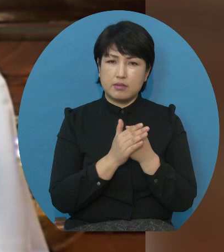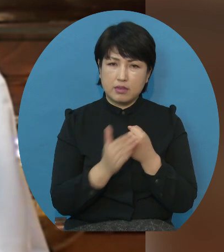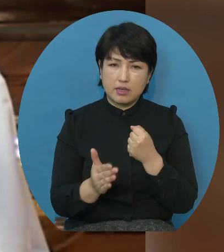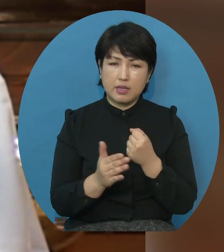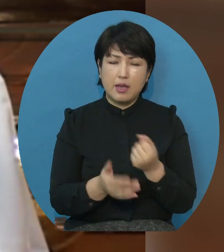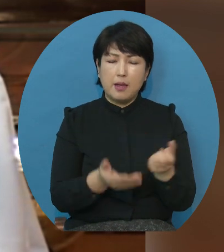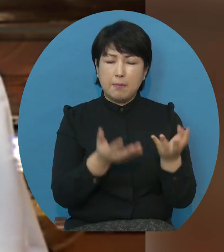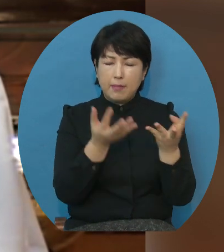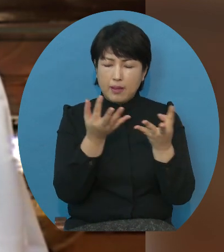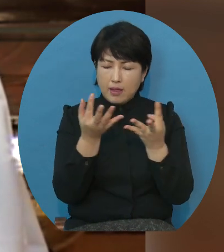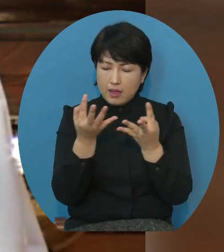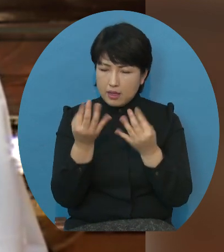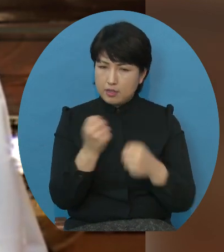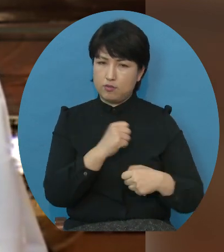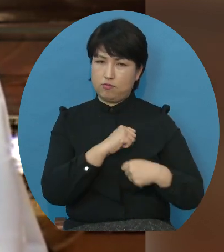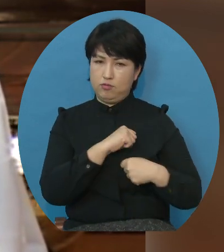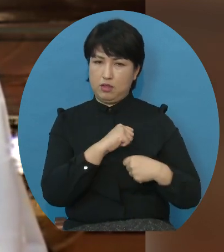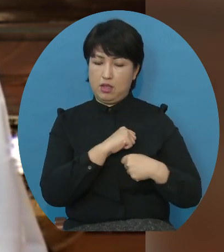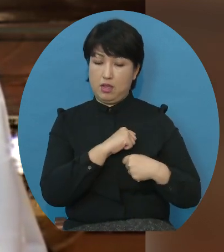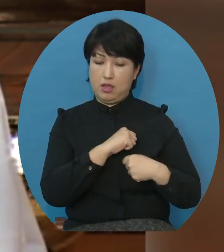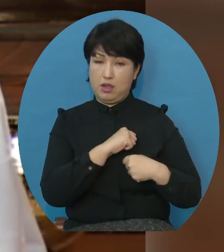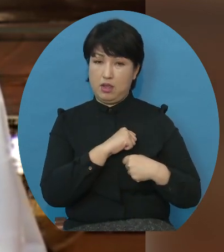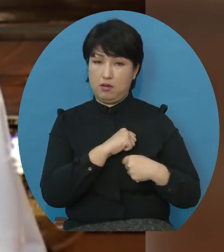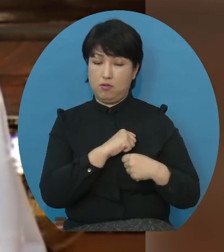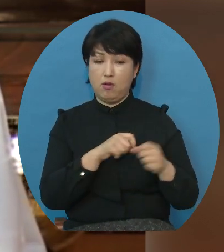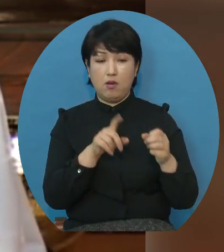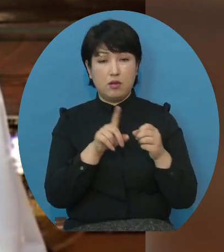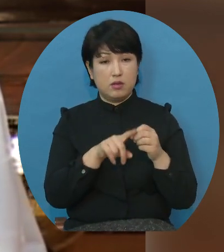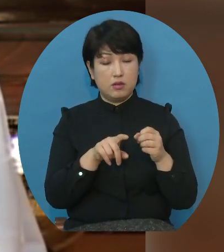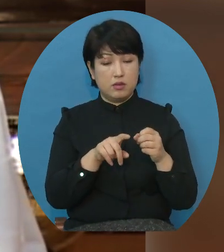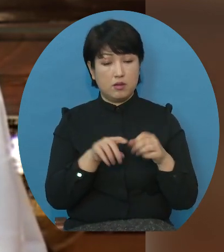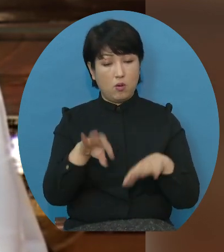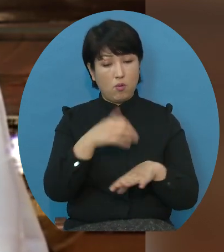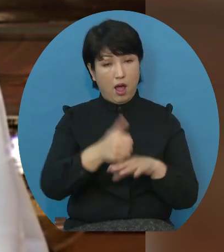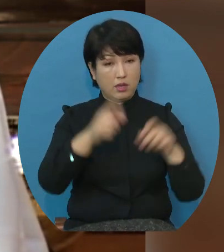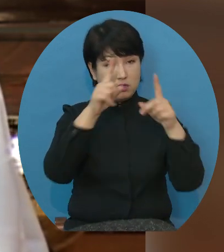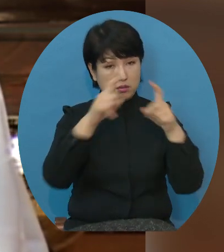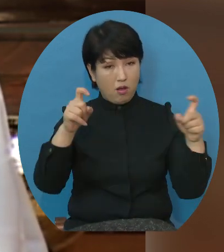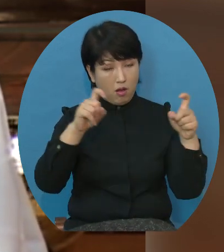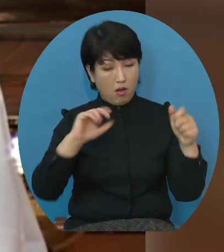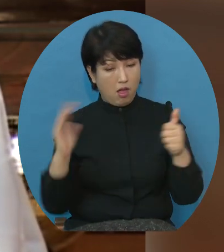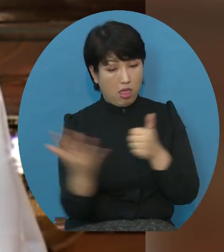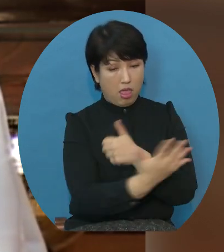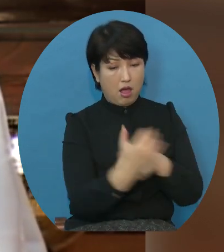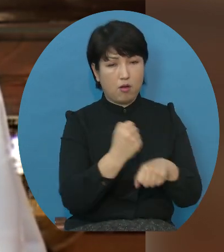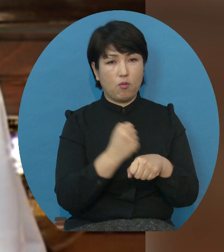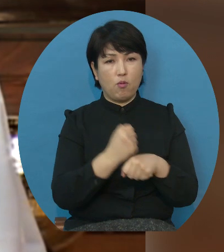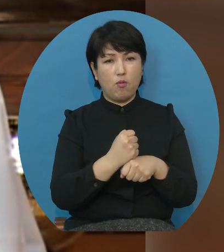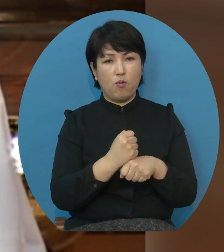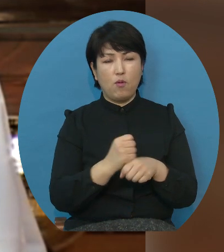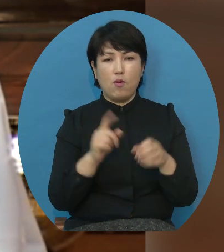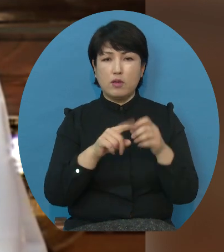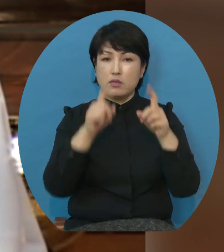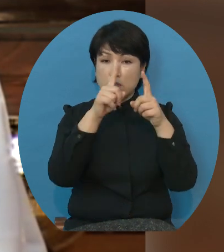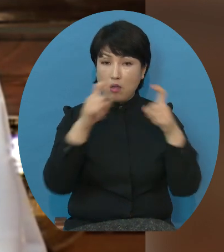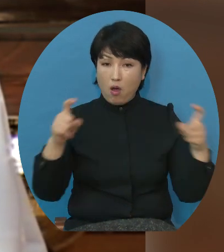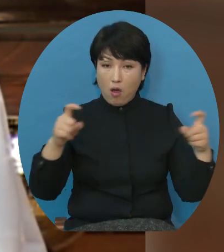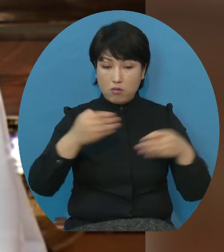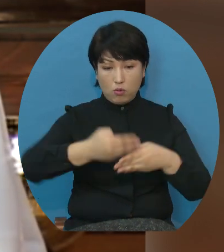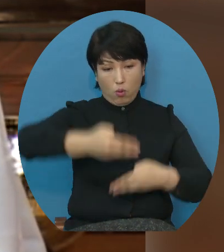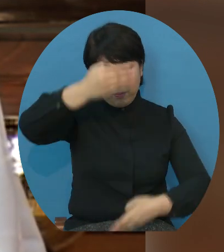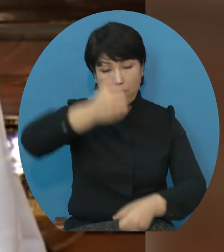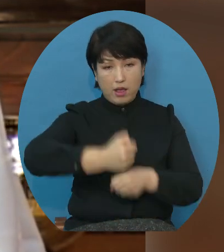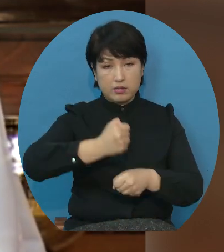그러니 수많은 군대로 성을 내어 사고 성벽을 높이 샀고 해서 저걸